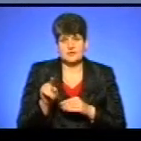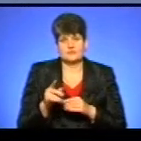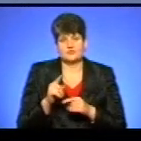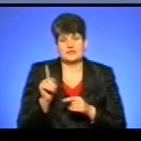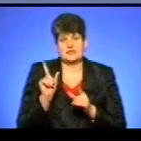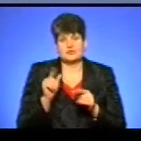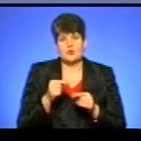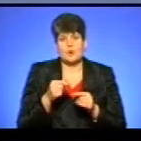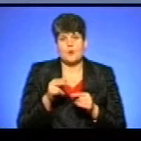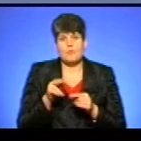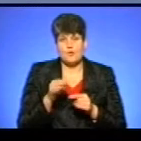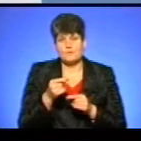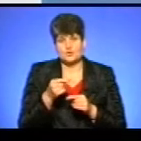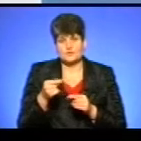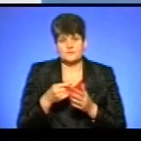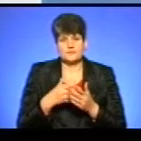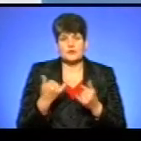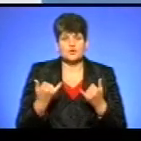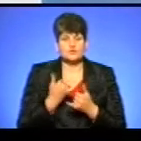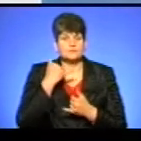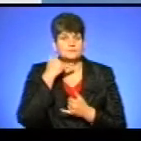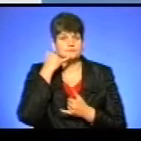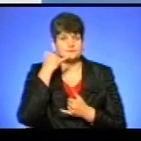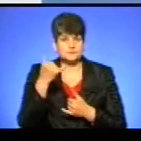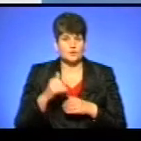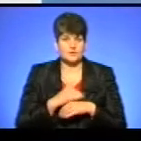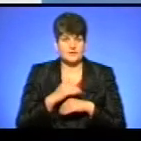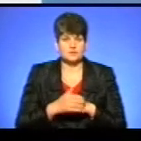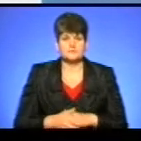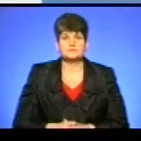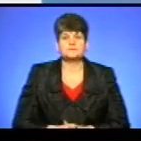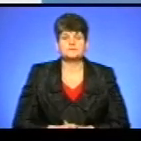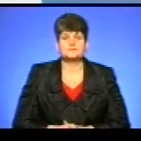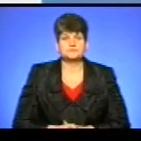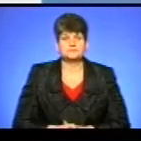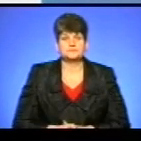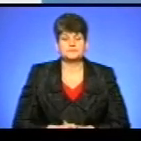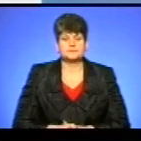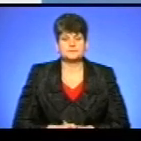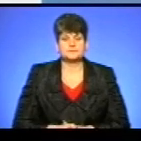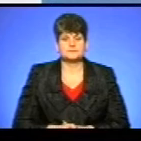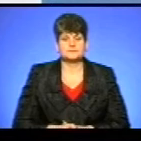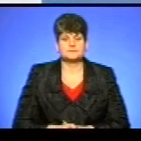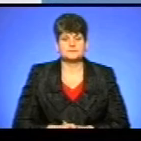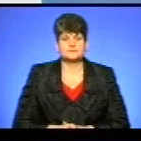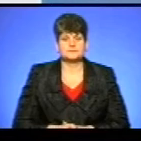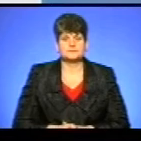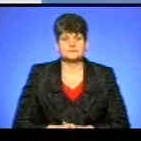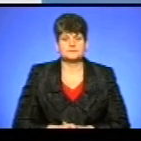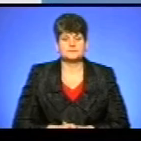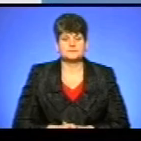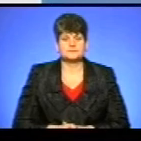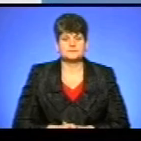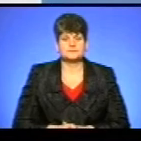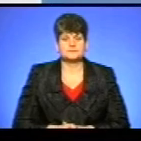збитковому тарифу. І до нас знову звертаються глядачі. Доброго вечора. Доброго вечора, готові вас почути.